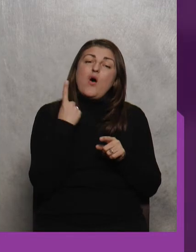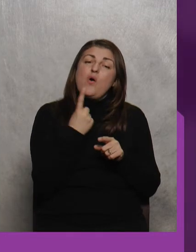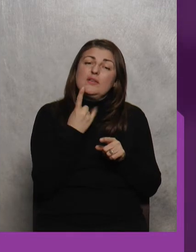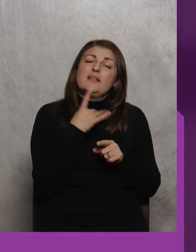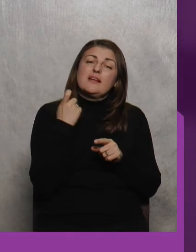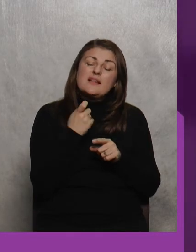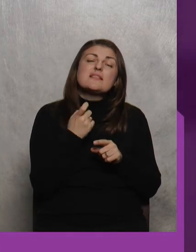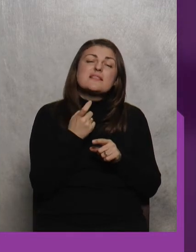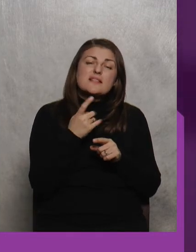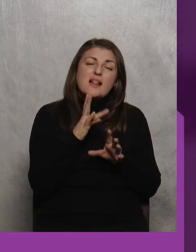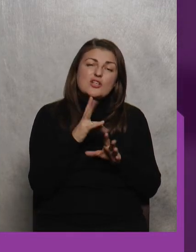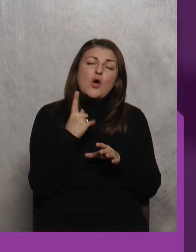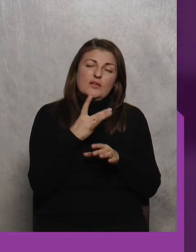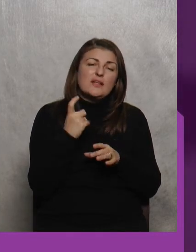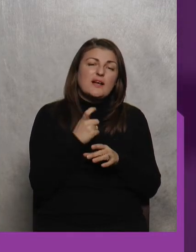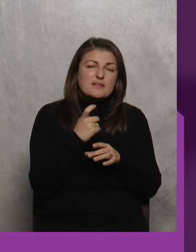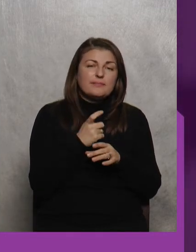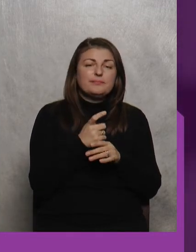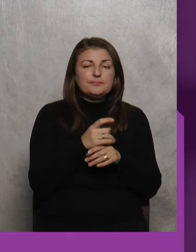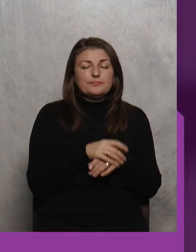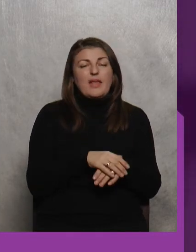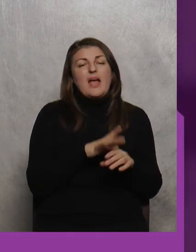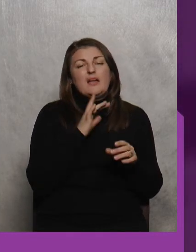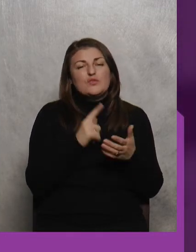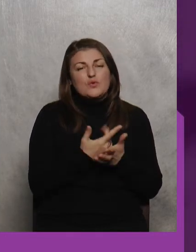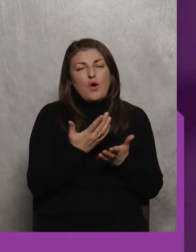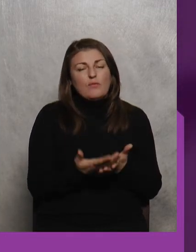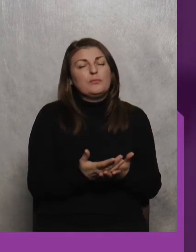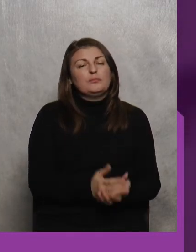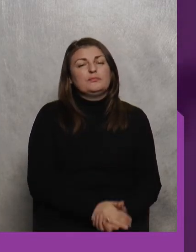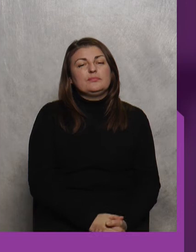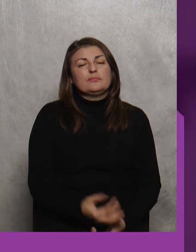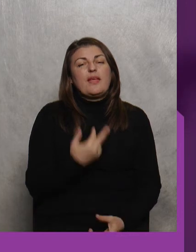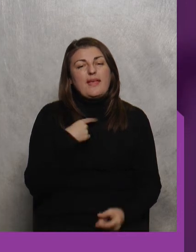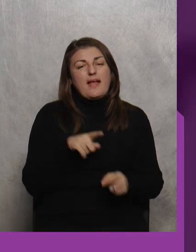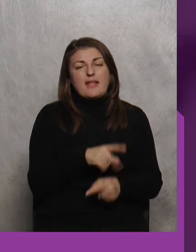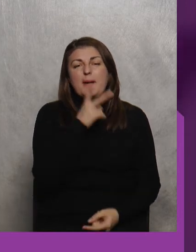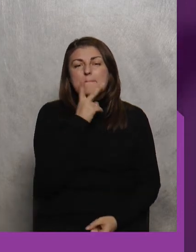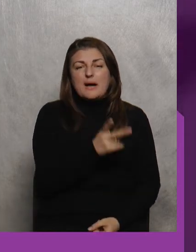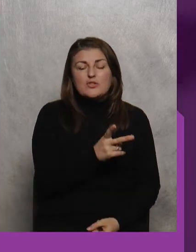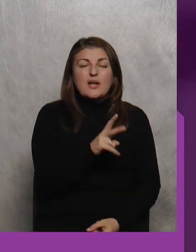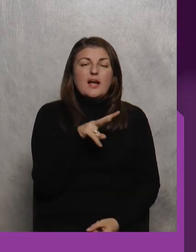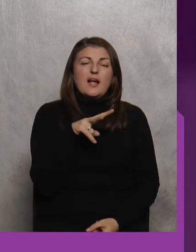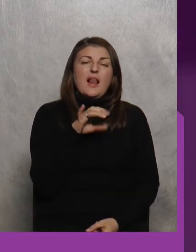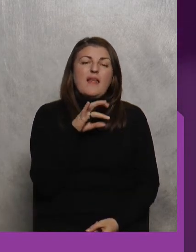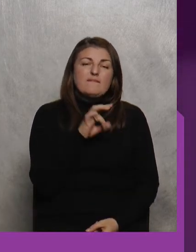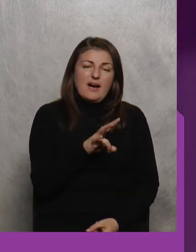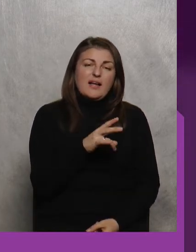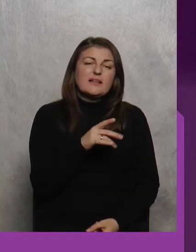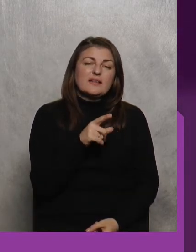лише. Да, один, лише раз. Один раз. І знову, я так бачу... Ліван